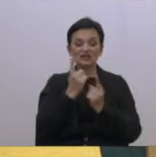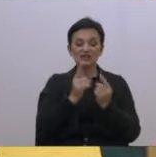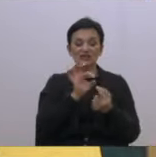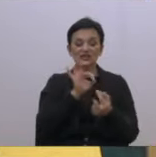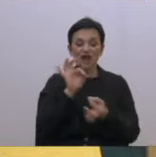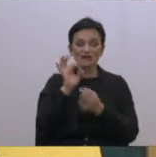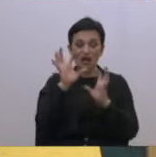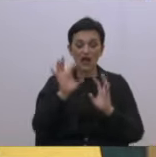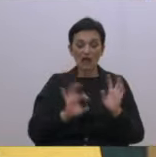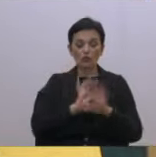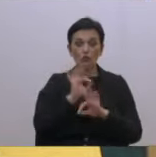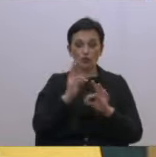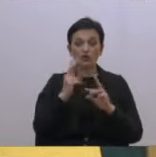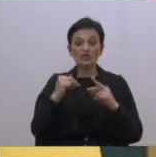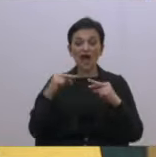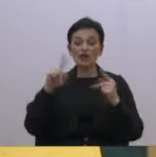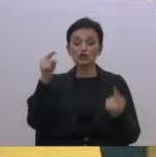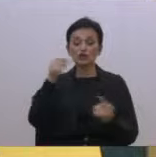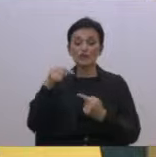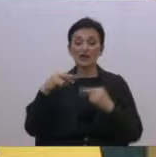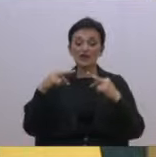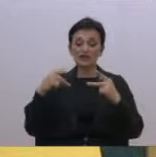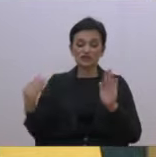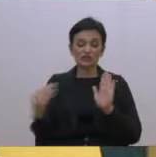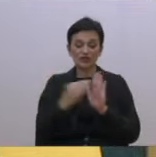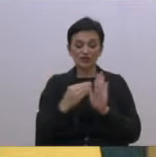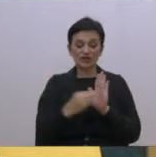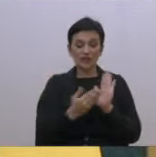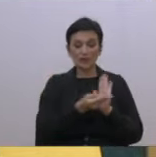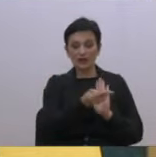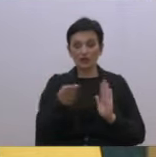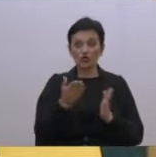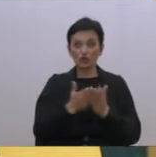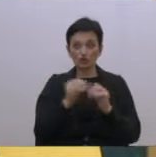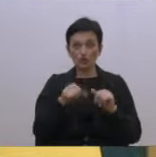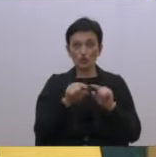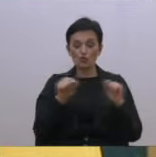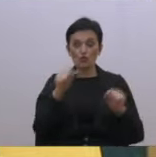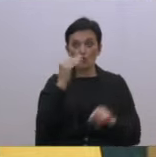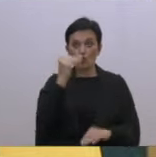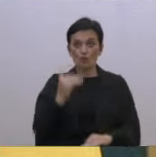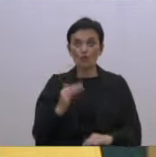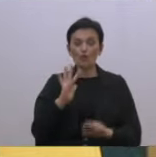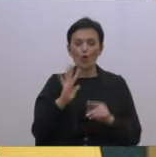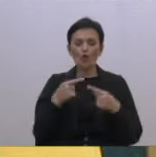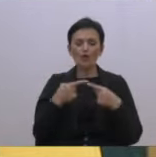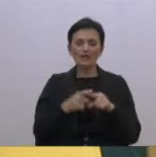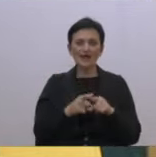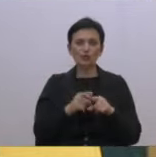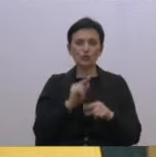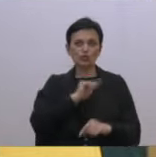კანონპროექტი და შესაბამისი ცვლილებები ასახულია წარმოდგენილ ტექსტში. შეგვიძლია გავიაროთ მხოლოდ ტექნიკური ხასიათის